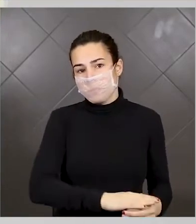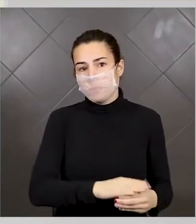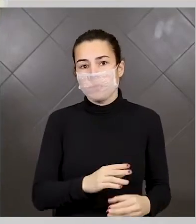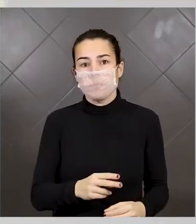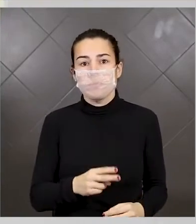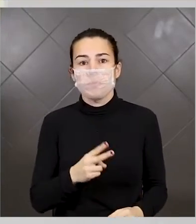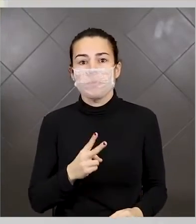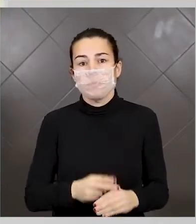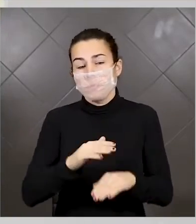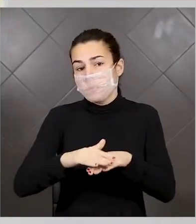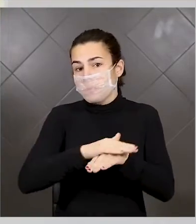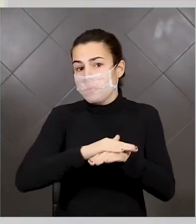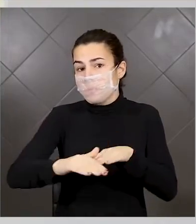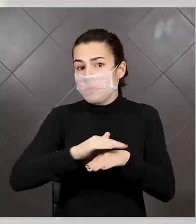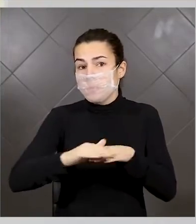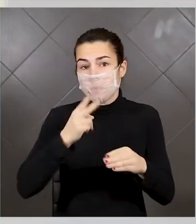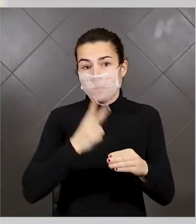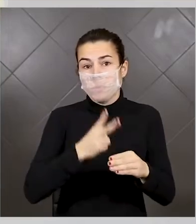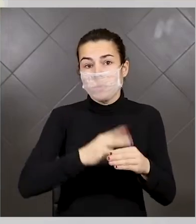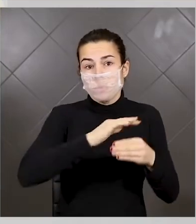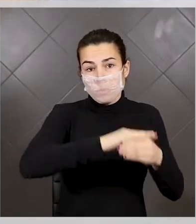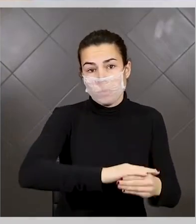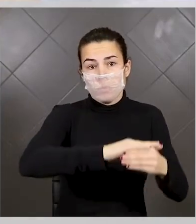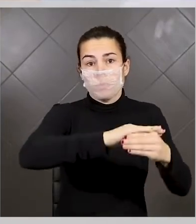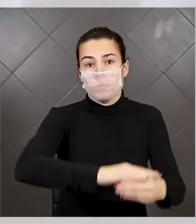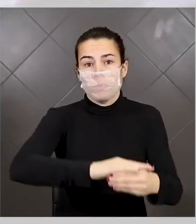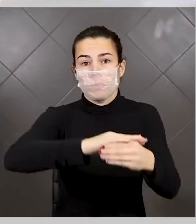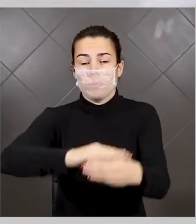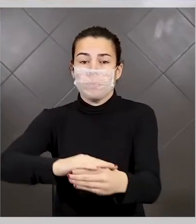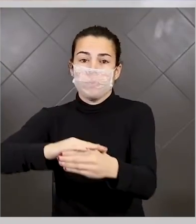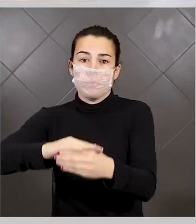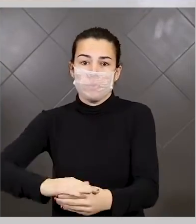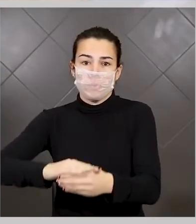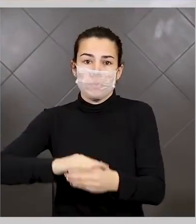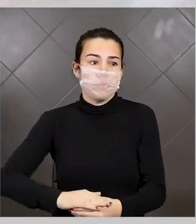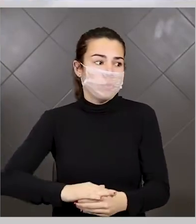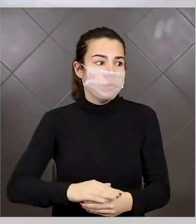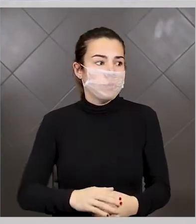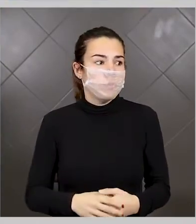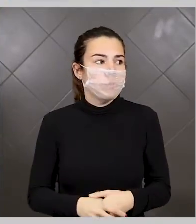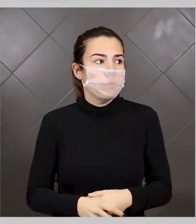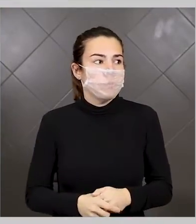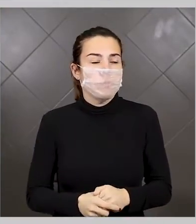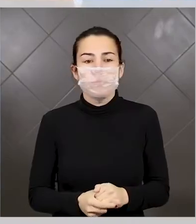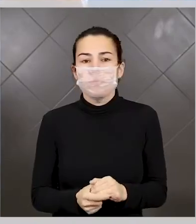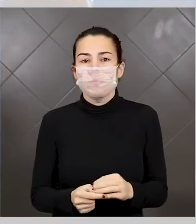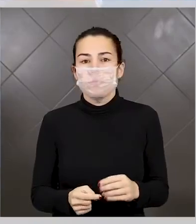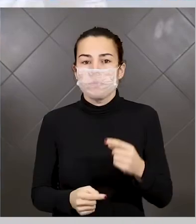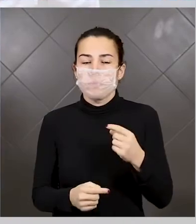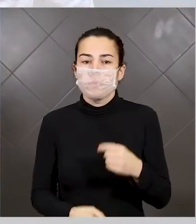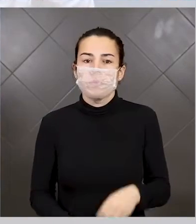les bases del nostre pastís de Clovea. El nom de Clovea, no sé si utilitzeu aquesta paraula aquí a